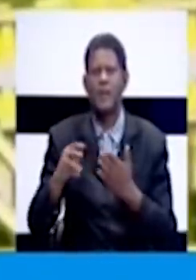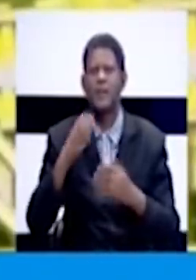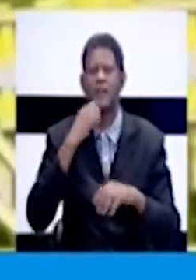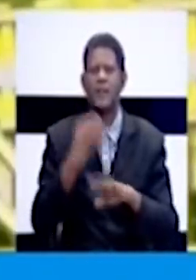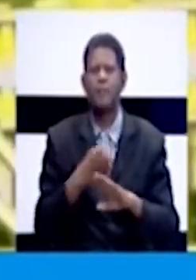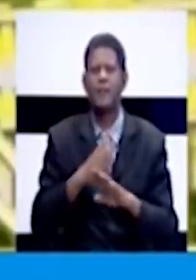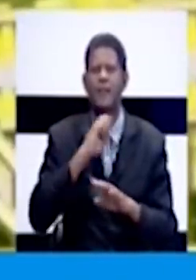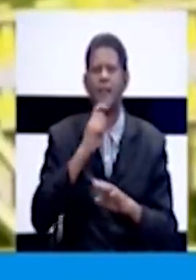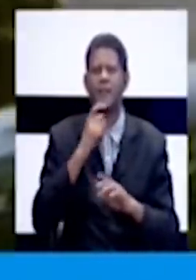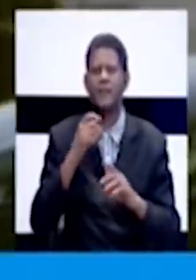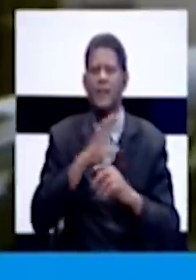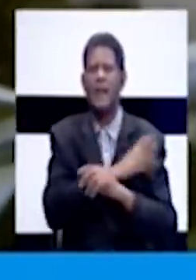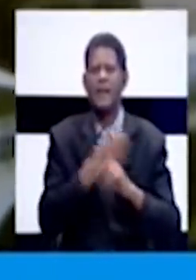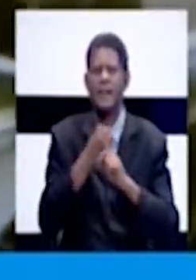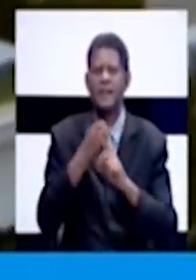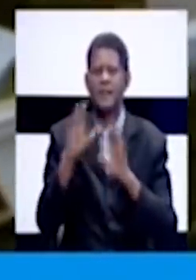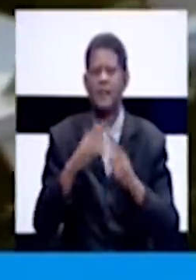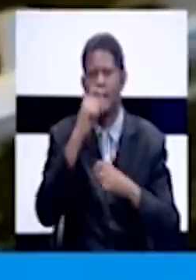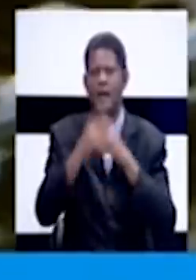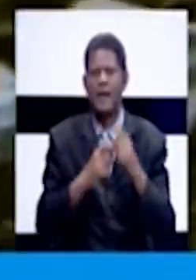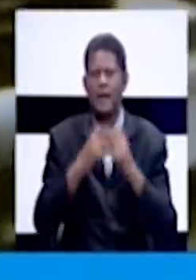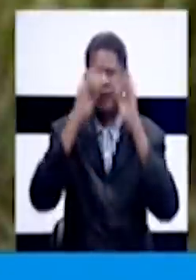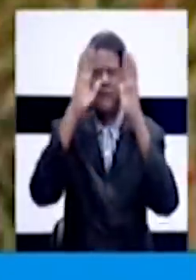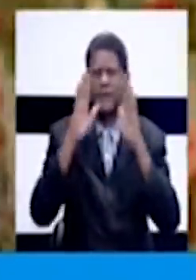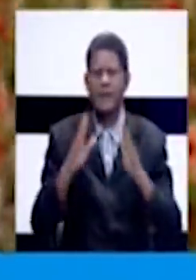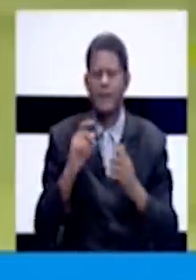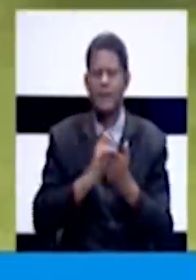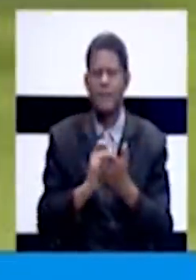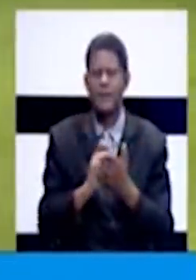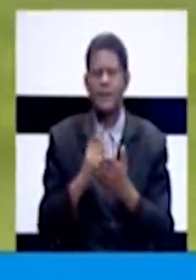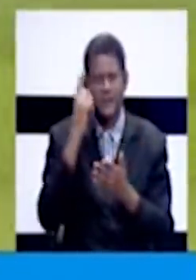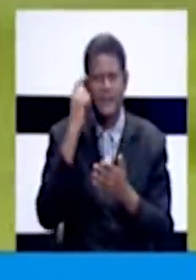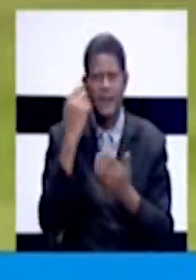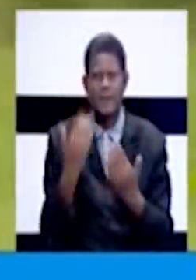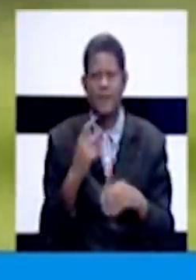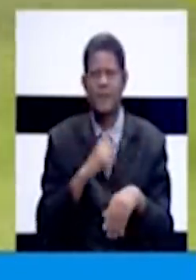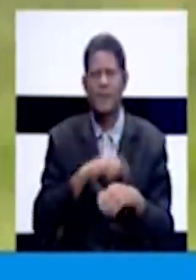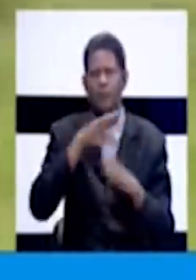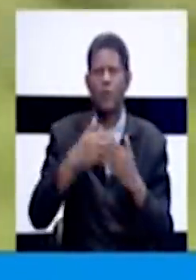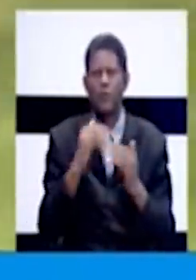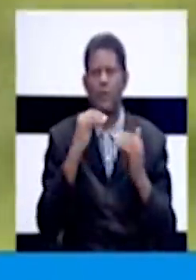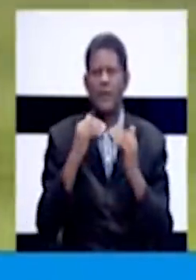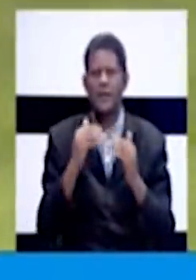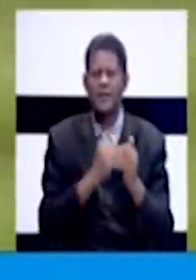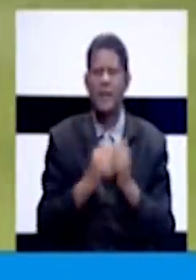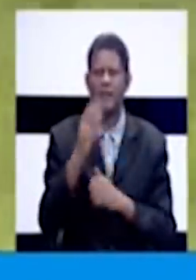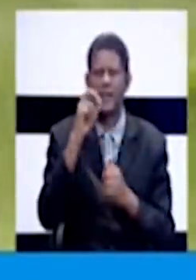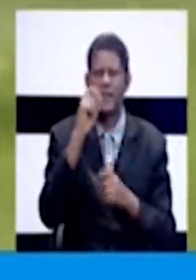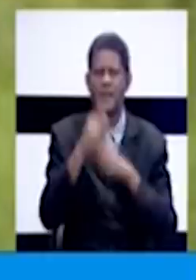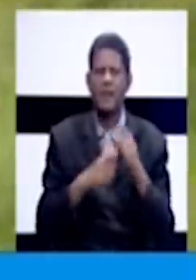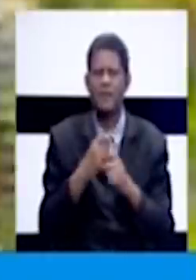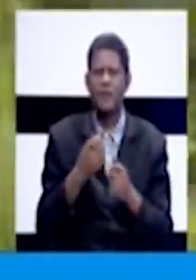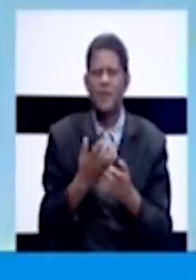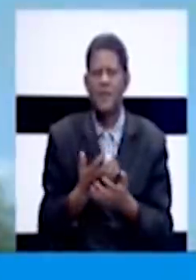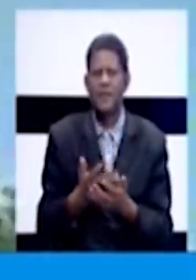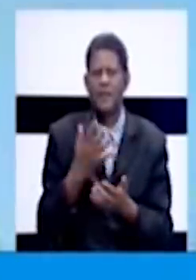ዝወነነ ሓይሊ ቃልሲ ገጢሟ ንዓለም ዘስደመመ መስንክራ ዓወት ዘመዝገበትም ትግራይ ኣብዚ ሕዚ እዋን ብኩሉ መለክዕን ዝሓለፉ ኣሳ 30 ዓመታት ዘጥረቶም ኩሎም